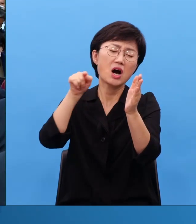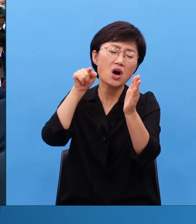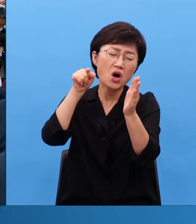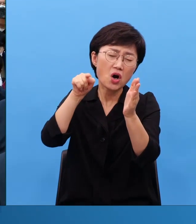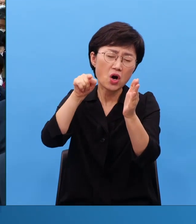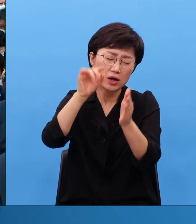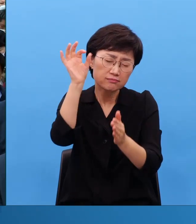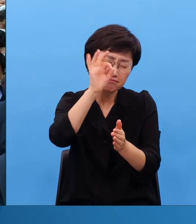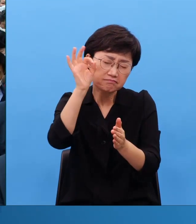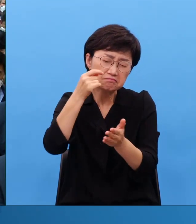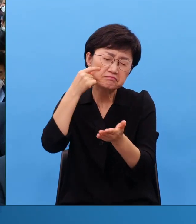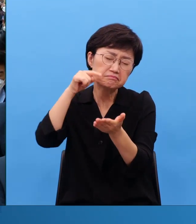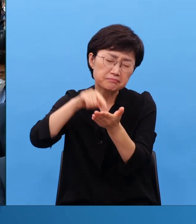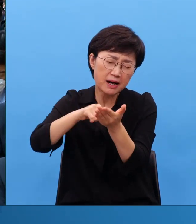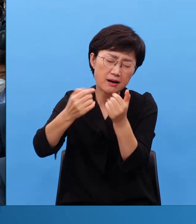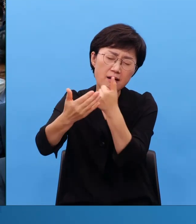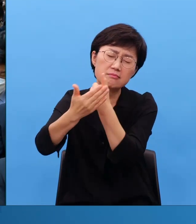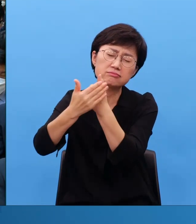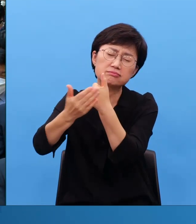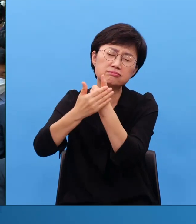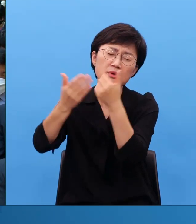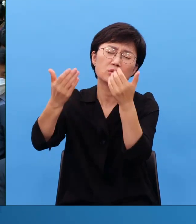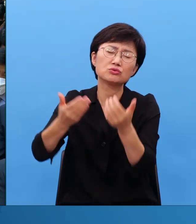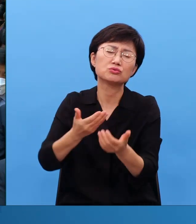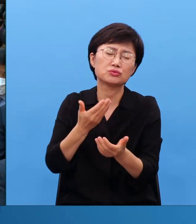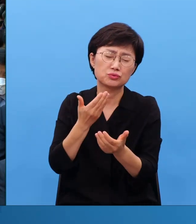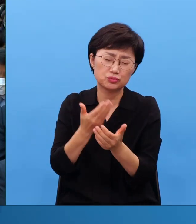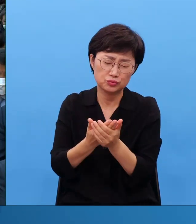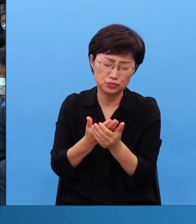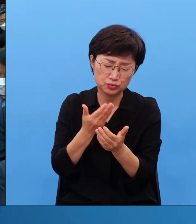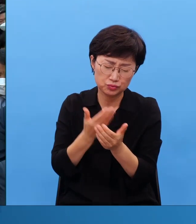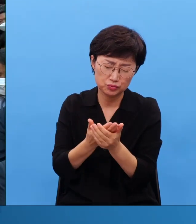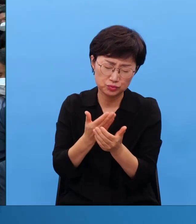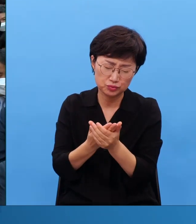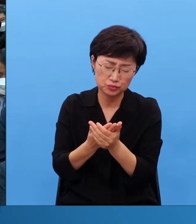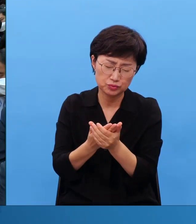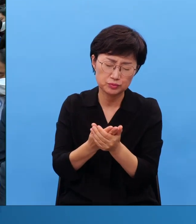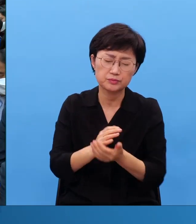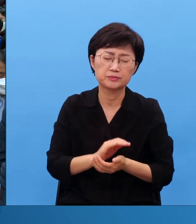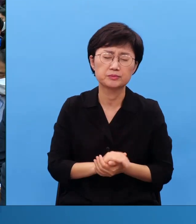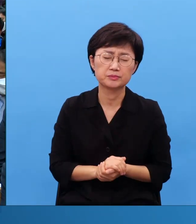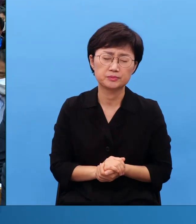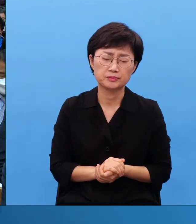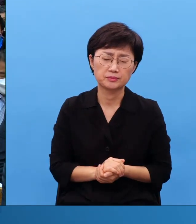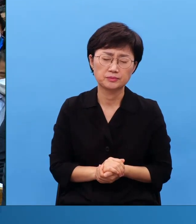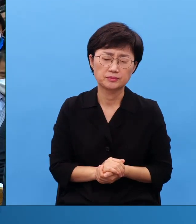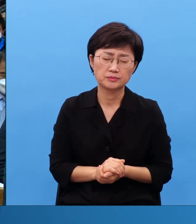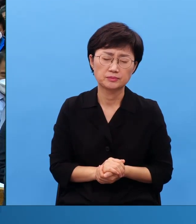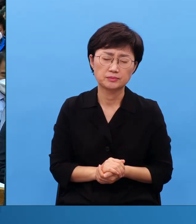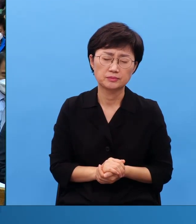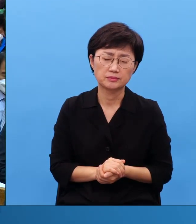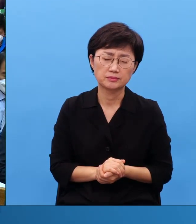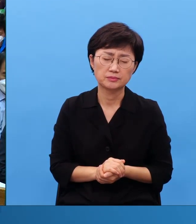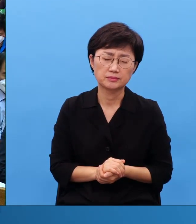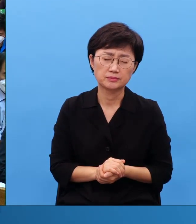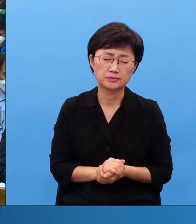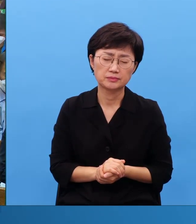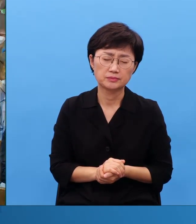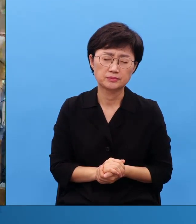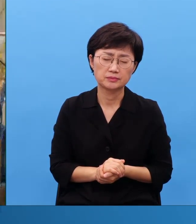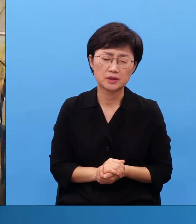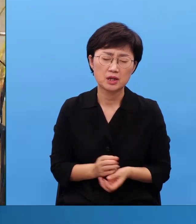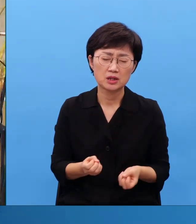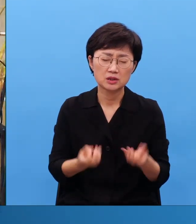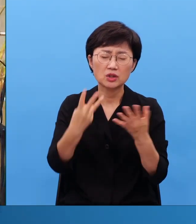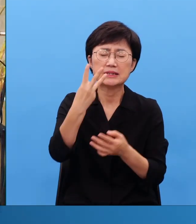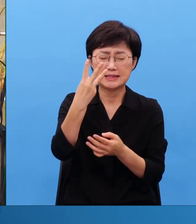되게 하여 주옵소서. May this be a time of prayer and worship where we discover your absolute plans and your works start to begin. 새 절기